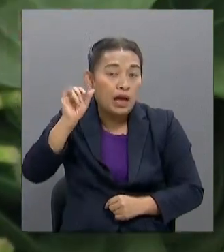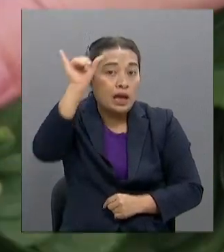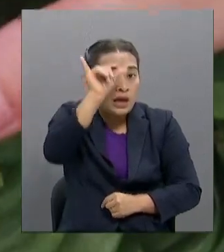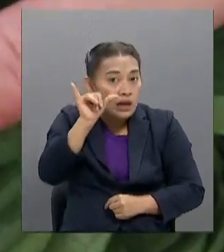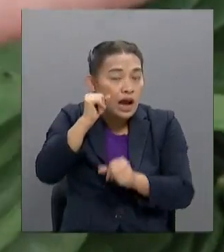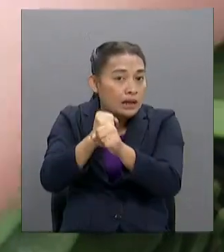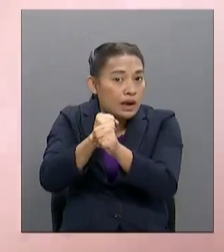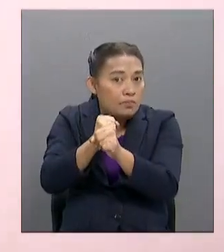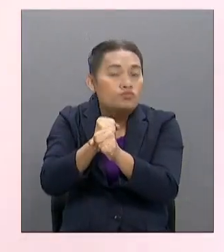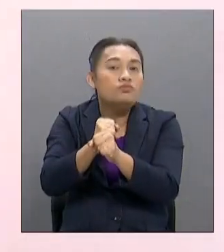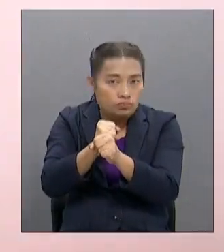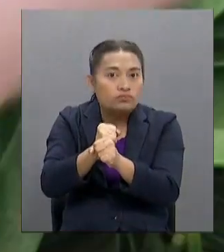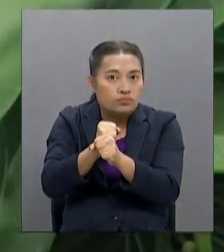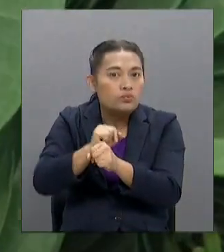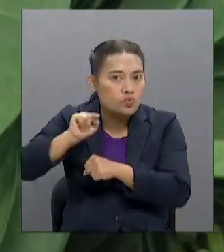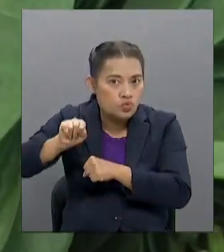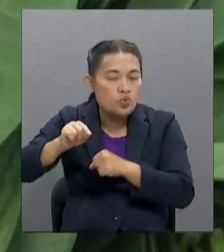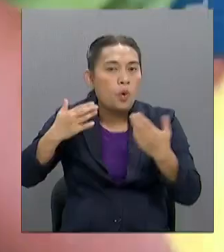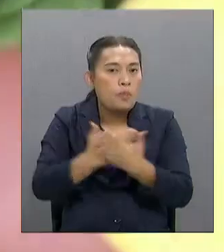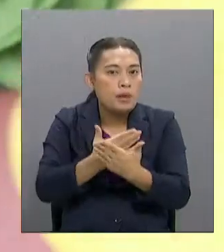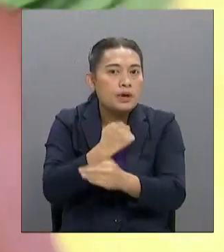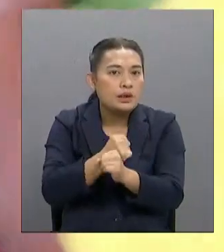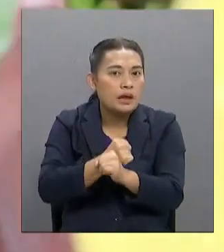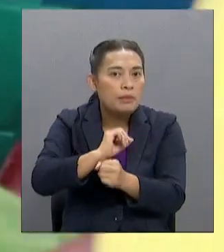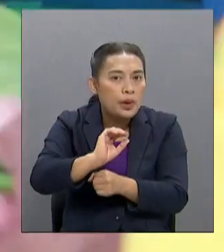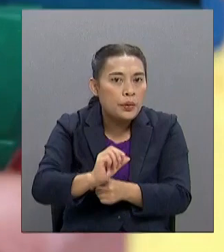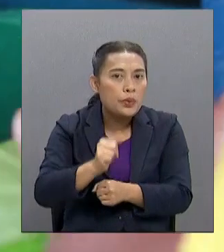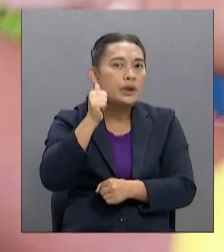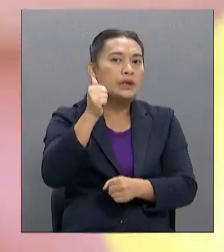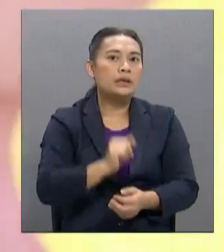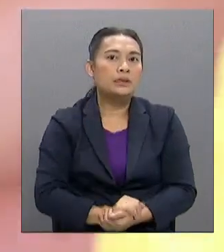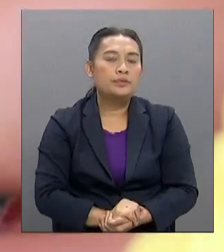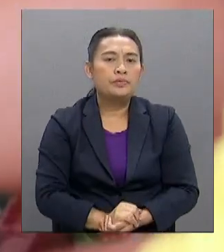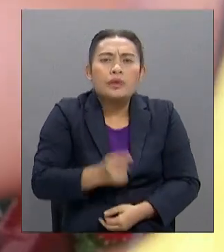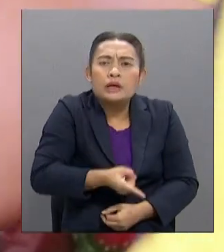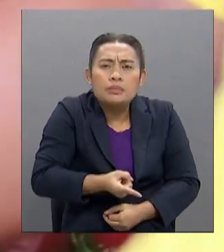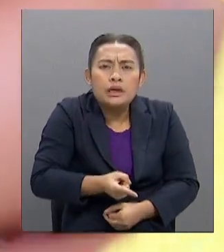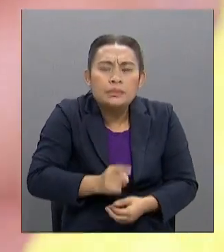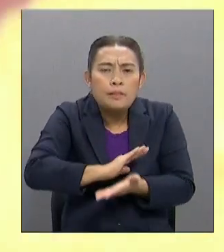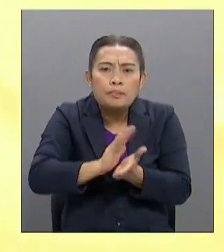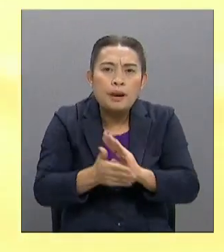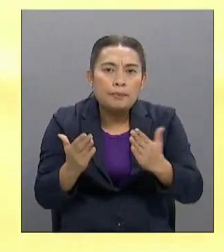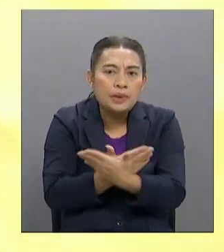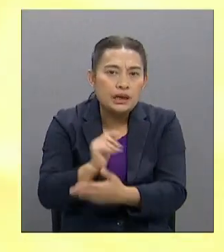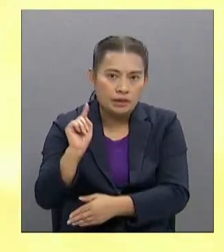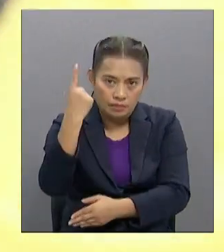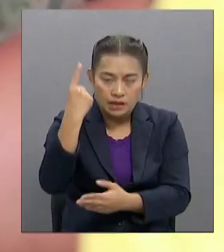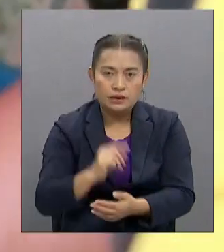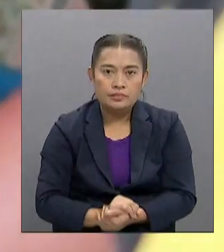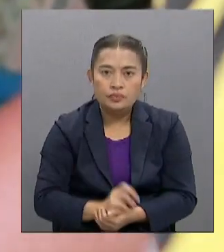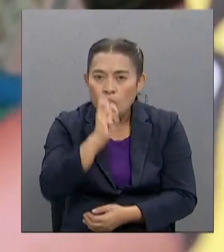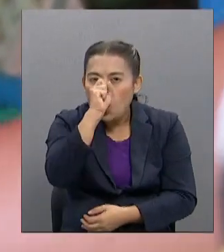าเปลี่ยนตรงนี้ให้มันดีขึ้นเปลี่ยนจากรูปแบบเดิมๆให้มาเป็นอีกแบบนึงที่เป็นการทดล